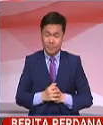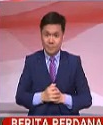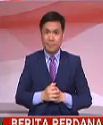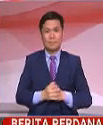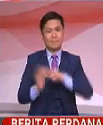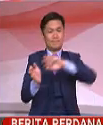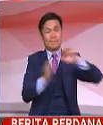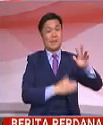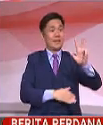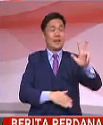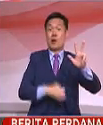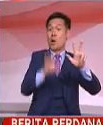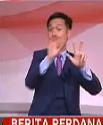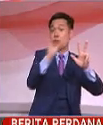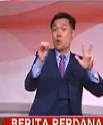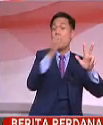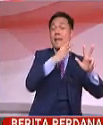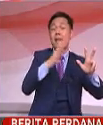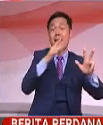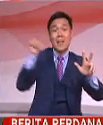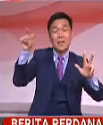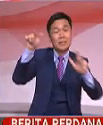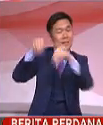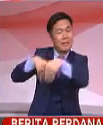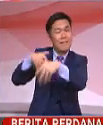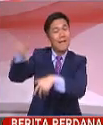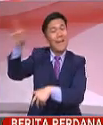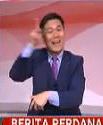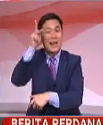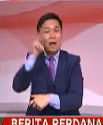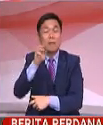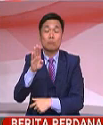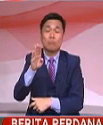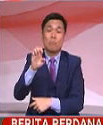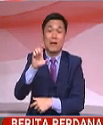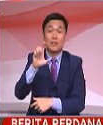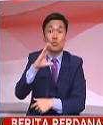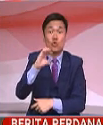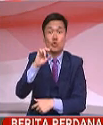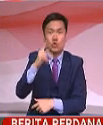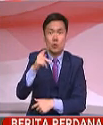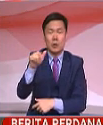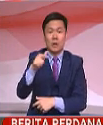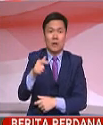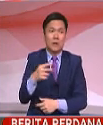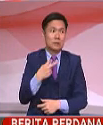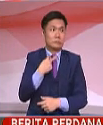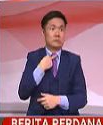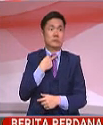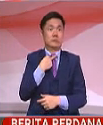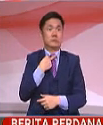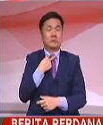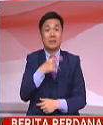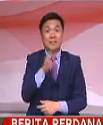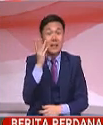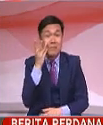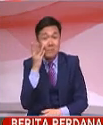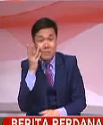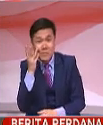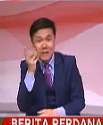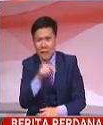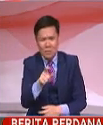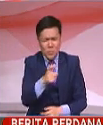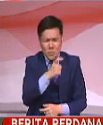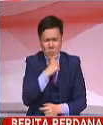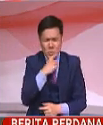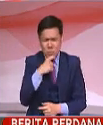300 petani di 5 kampung di Gunung Bacok, Kelantan buntu memikirkan 80 hektar tanah bendang milik mereka menjadi